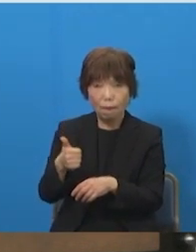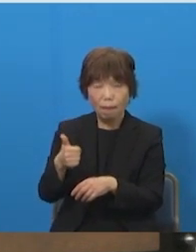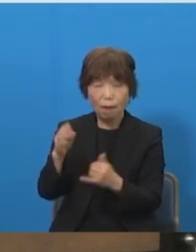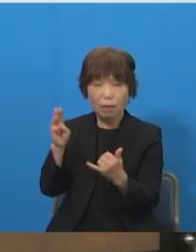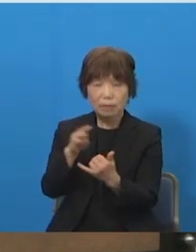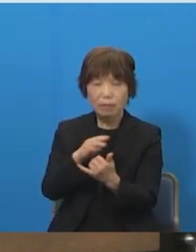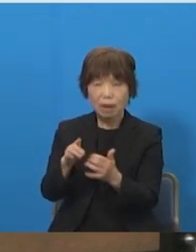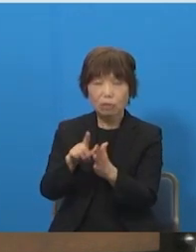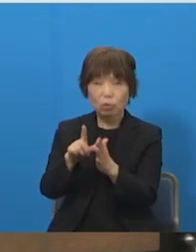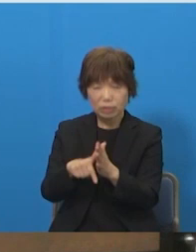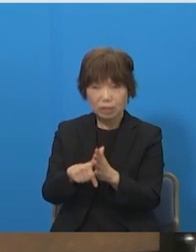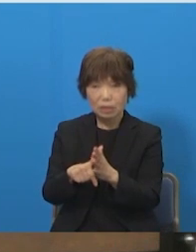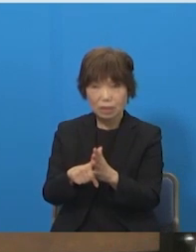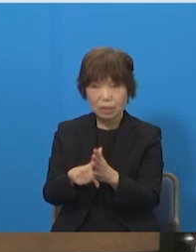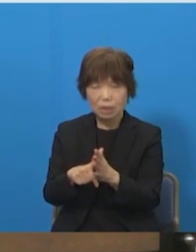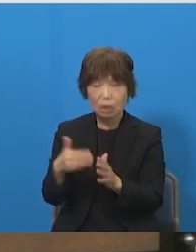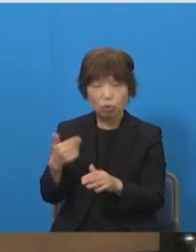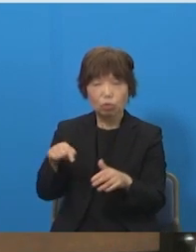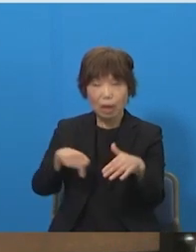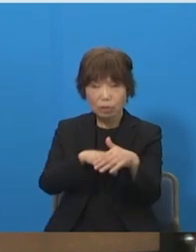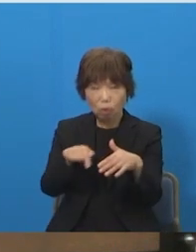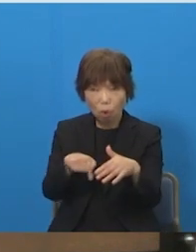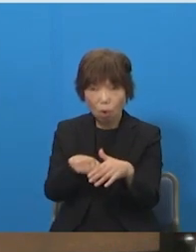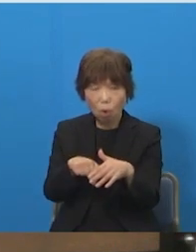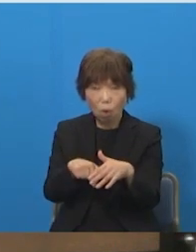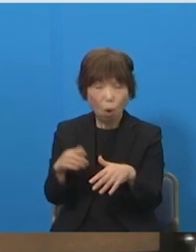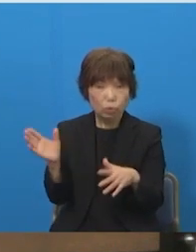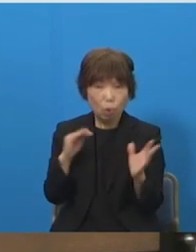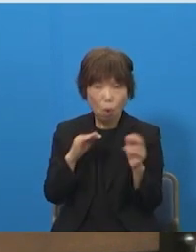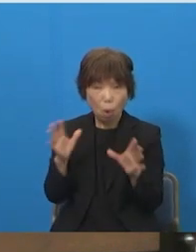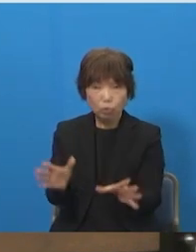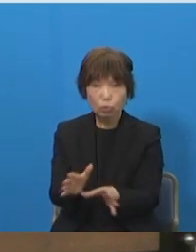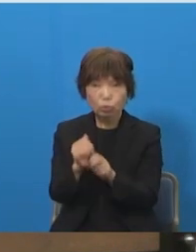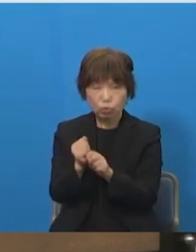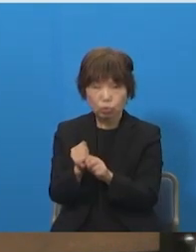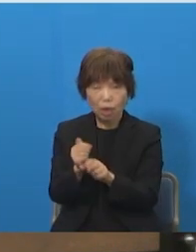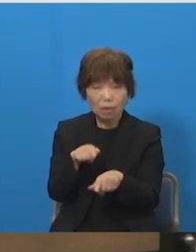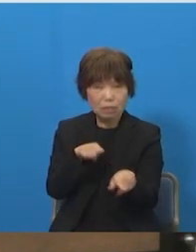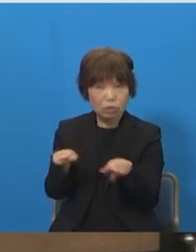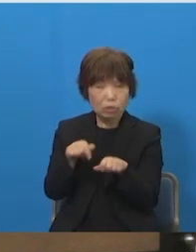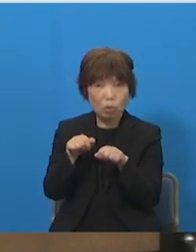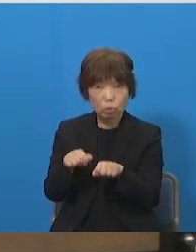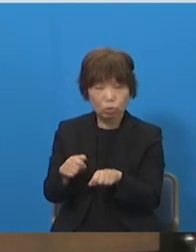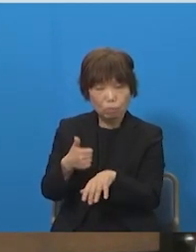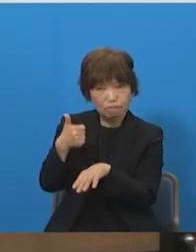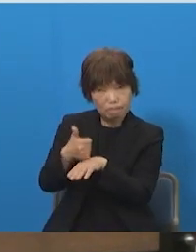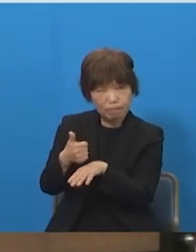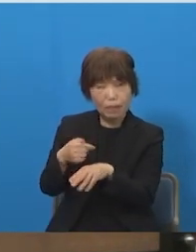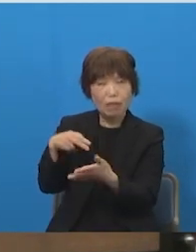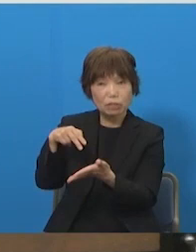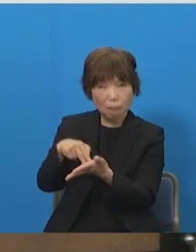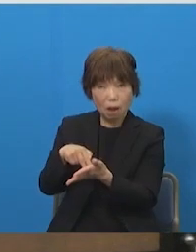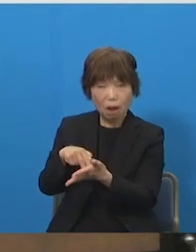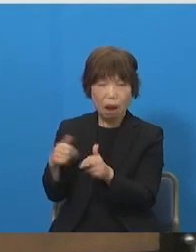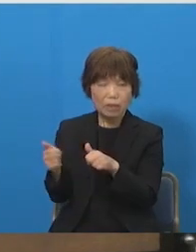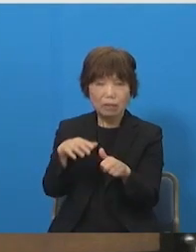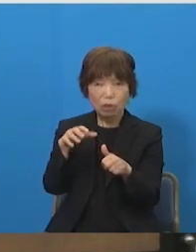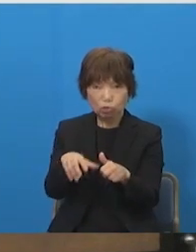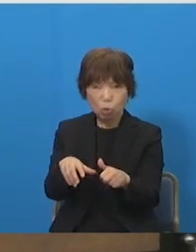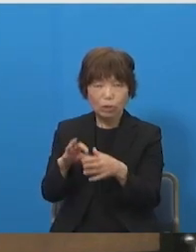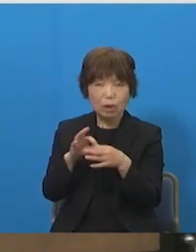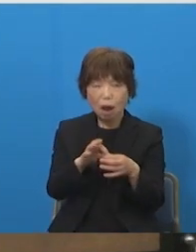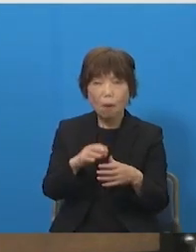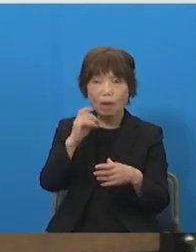に区内の情報収集などで陣頭指揮を取る立場におられるので、避難所運営に関しては関わることができ